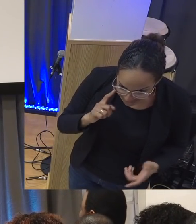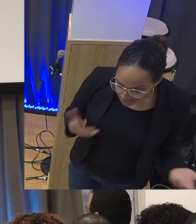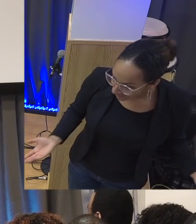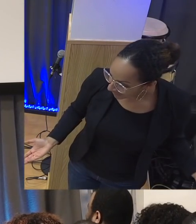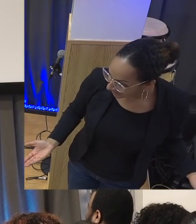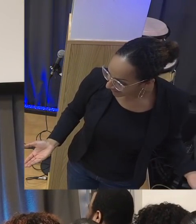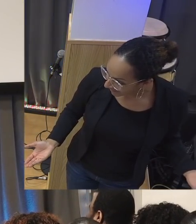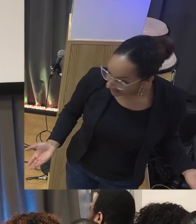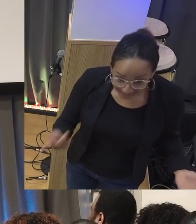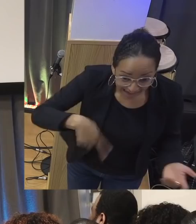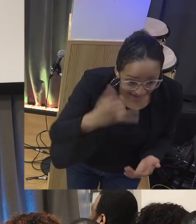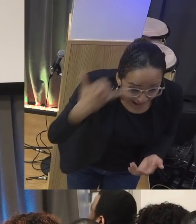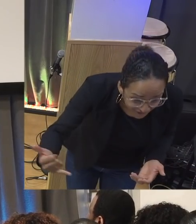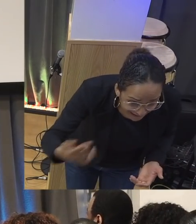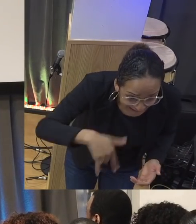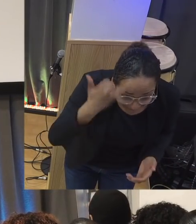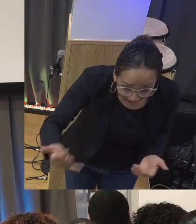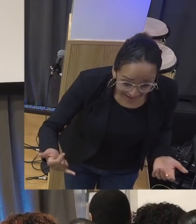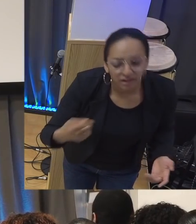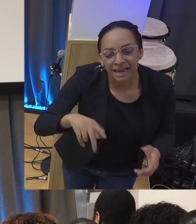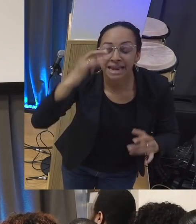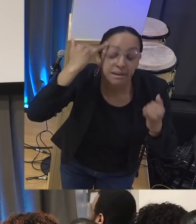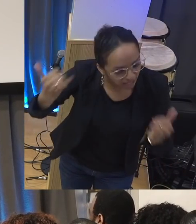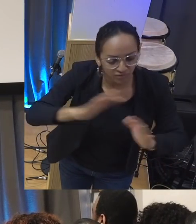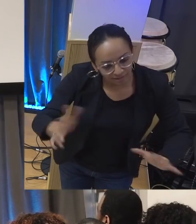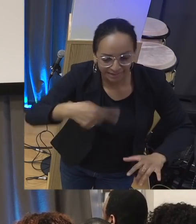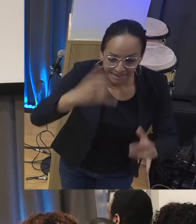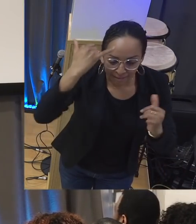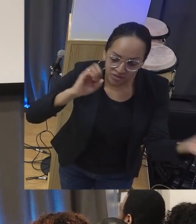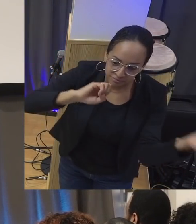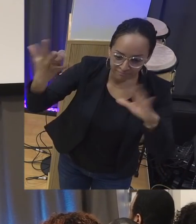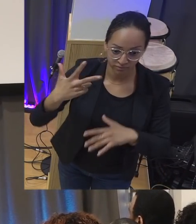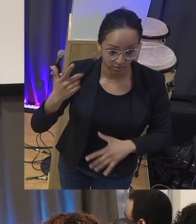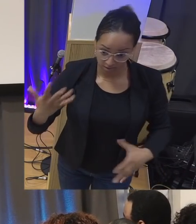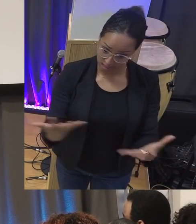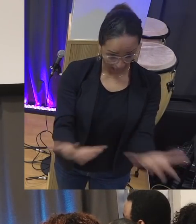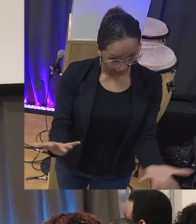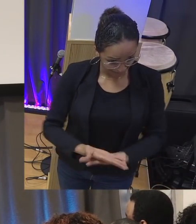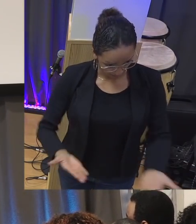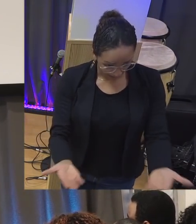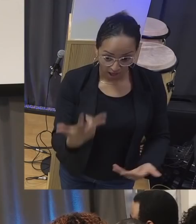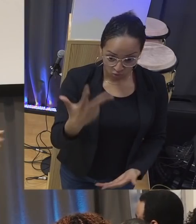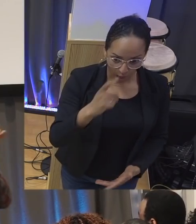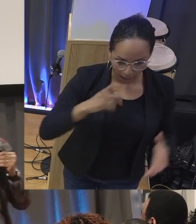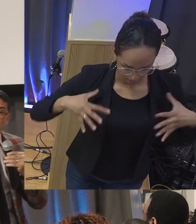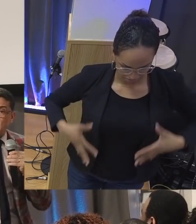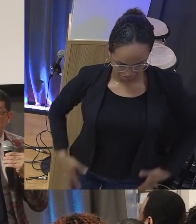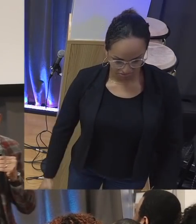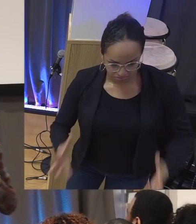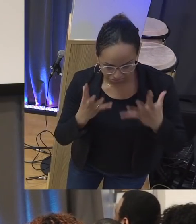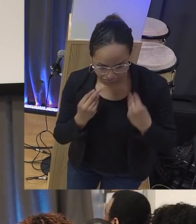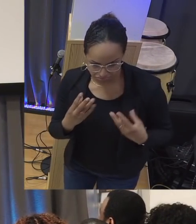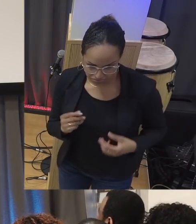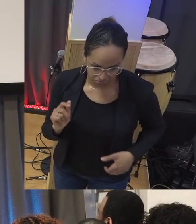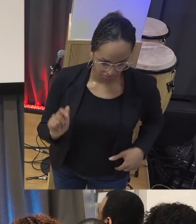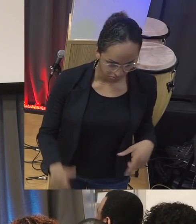Vous avez, non mais est-ce que vous avez de l'imagination? 3 barbus ce matin qui rentrent ici. On va voir qui c'est qui va rester dans l'église.